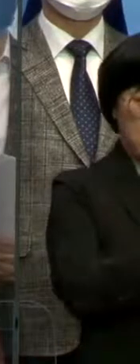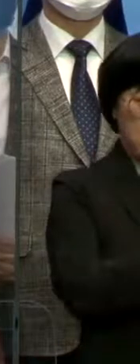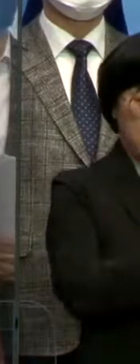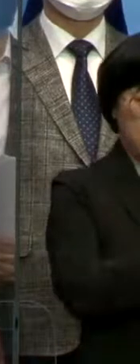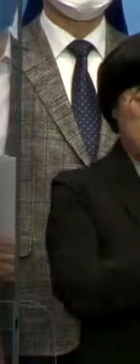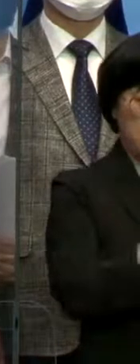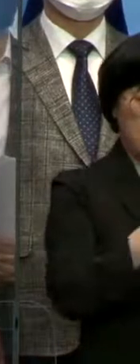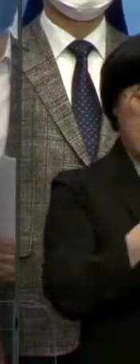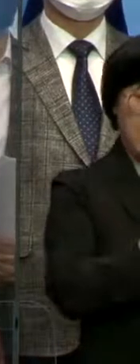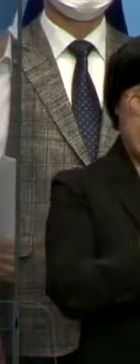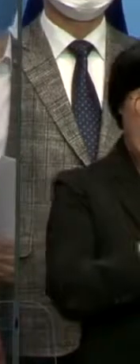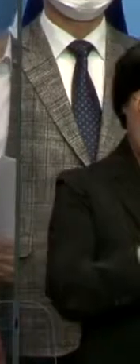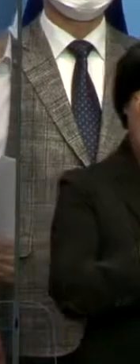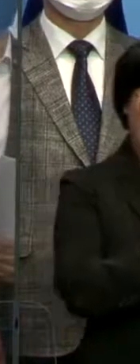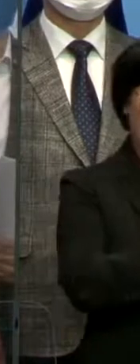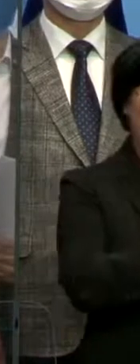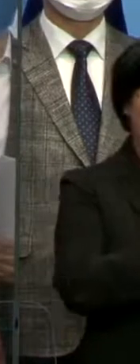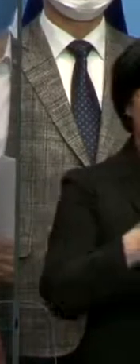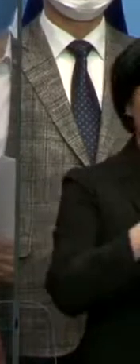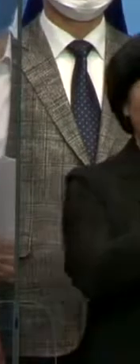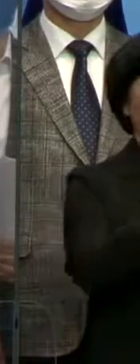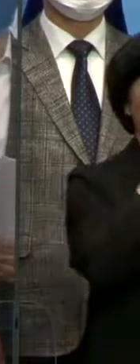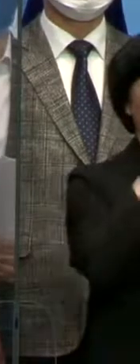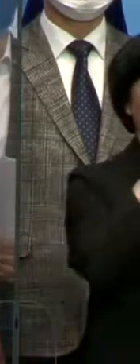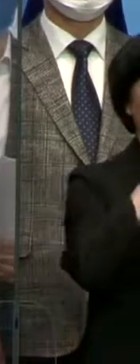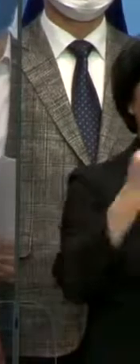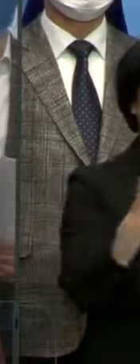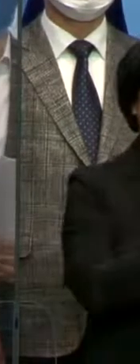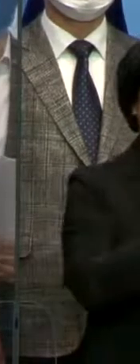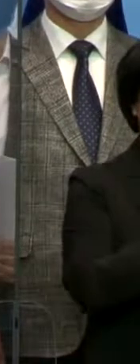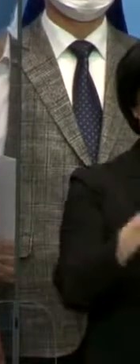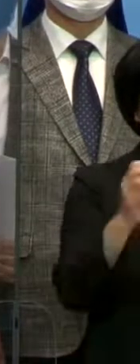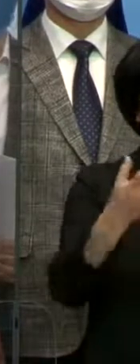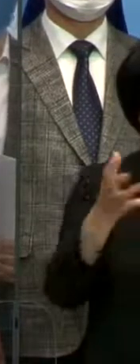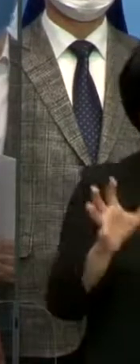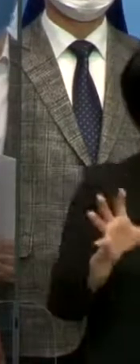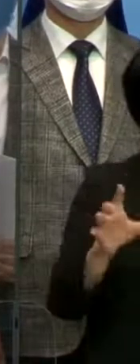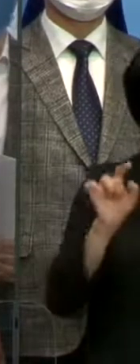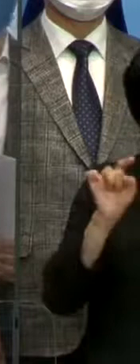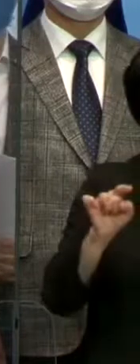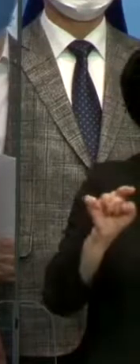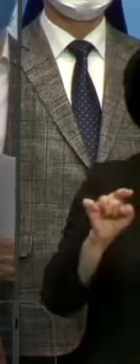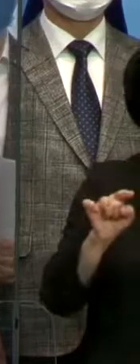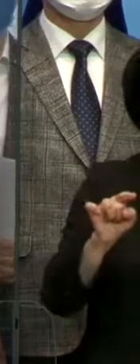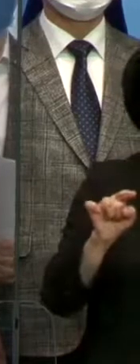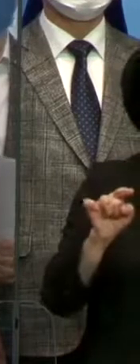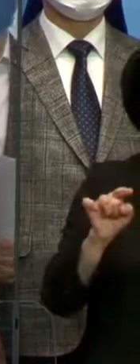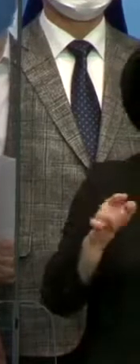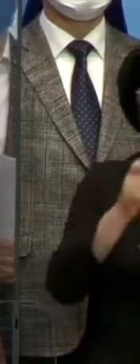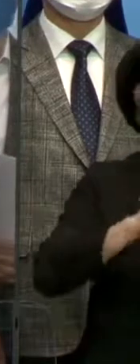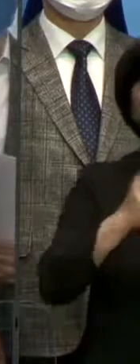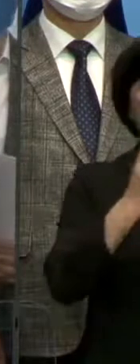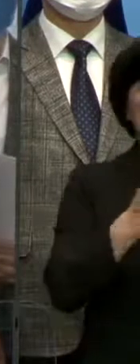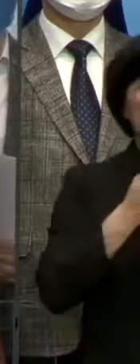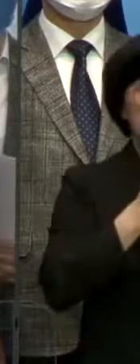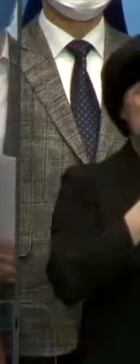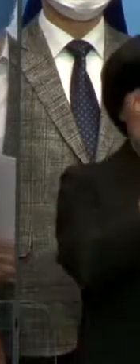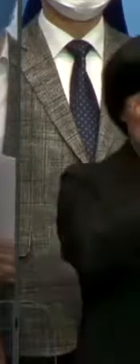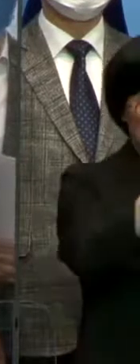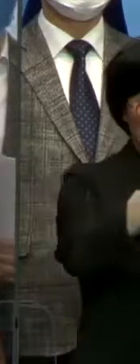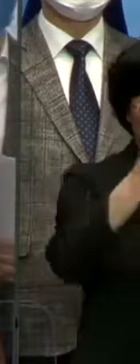걸려서 진행이 안 되고 있는 것에 굉장히 유감스럽다고 말씀드리고, 야당에게 전향적 자세로 이 법안을 처리해 주실